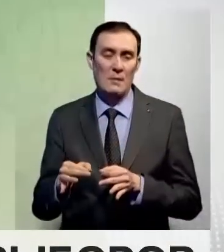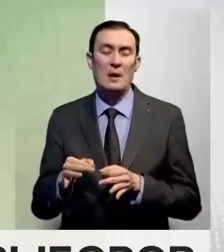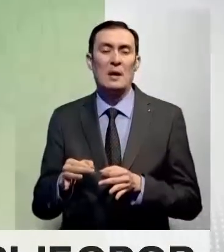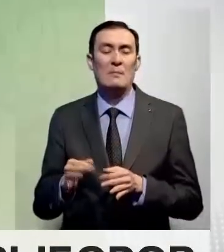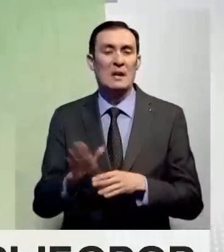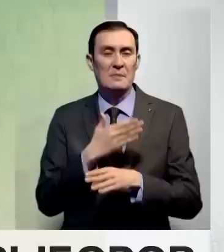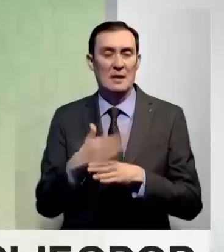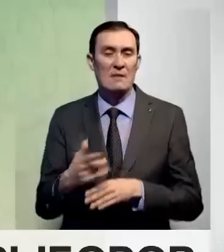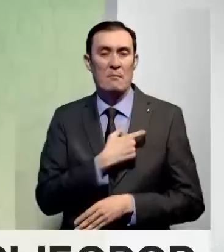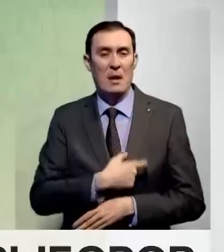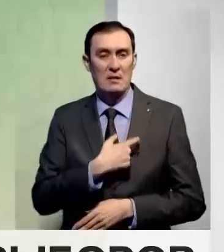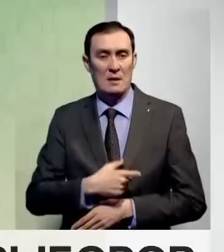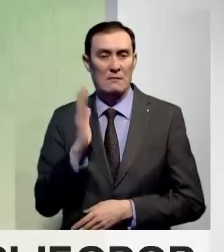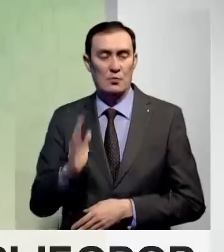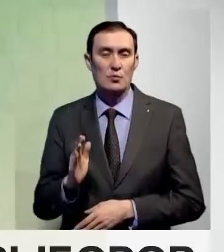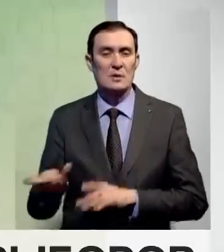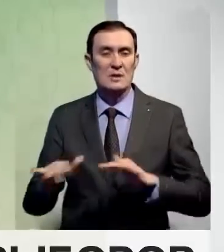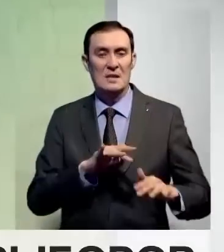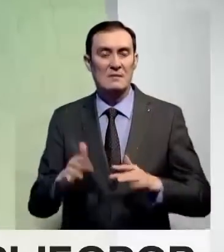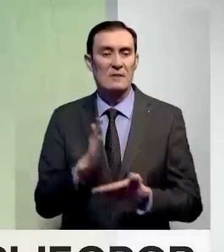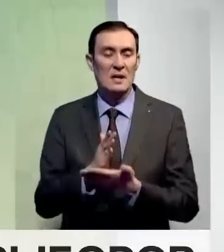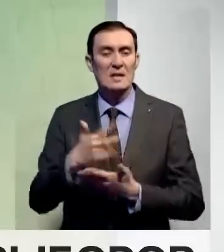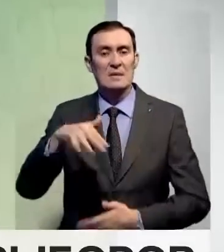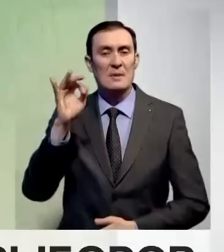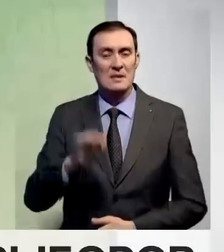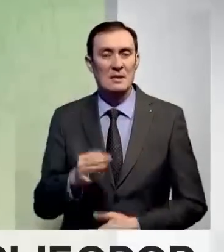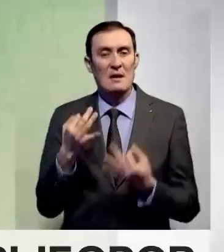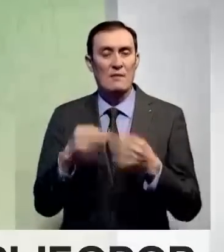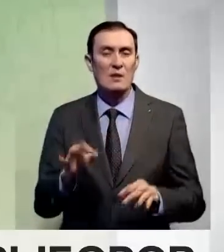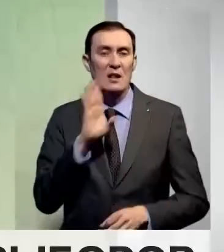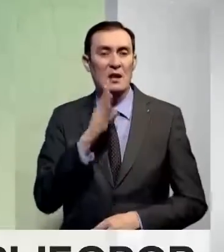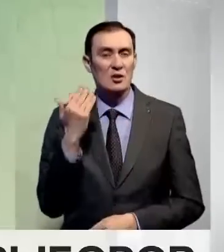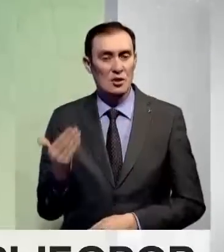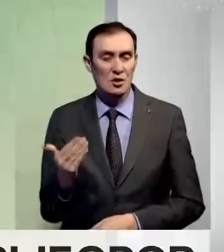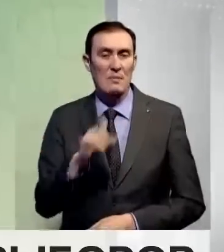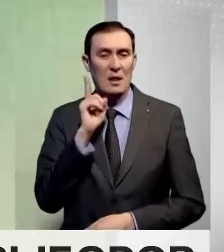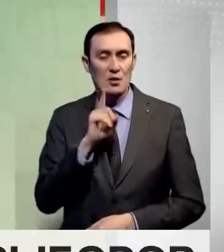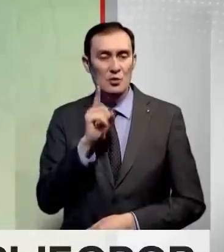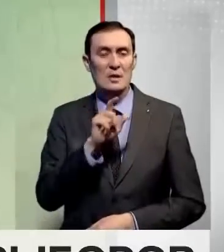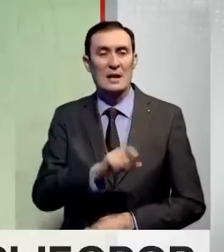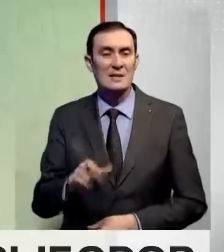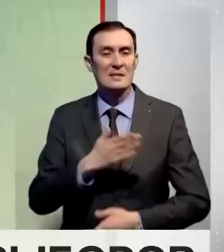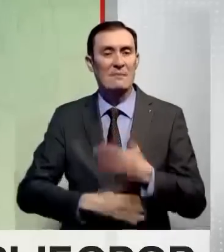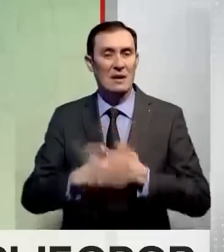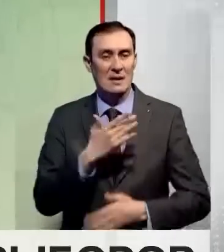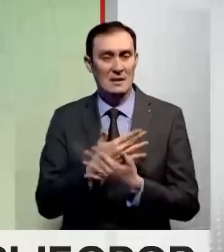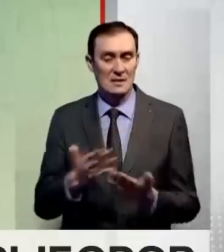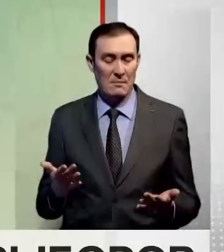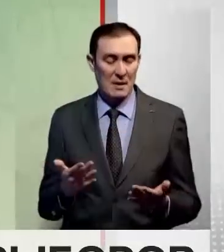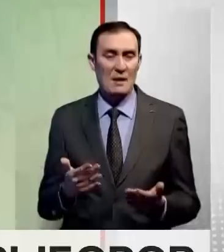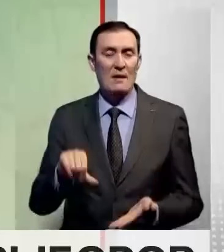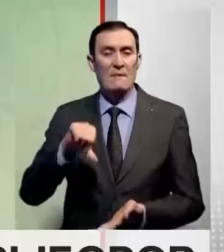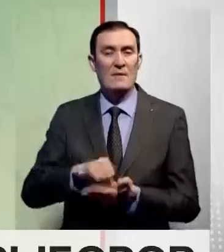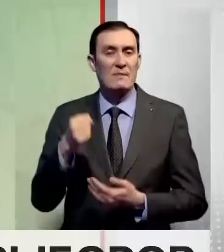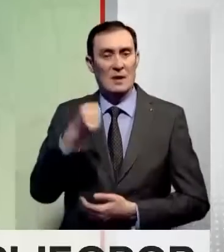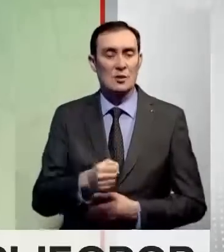При распределении мандатов будет действовать 30-процентная квота для женщин, молодежи и лиц с особыми потребностями.